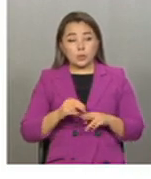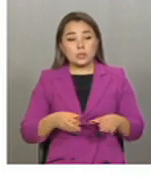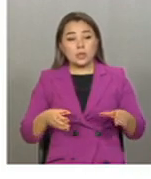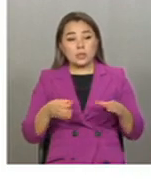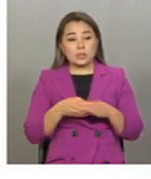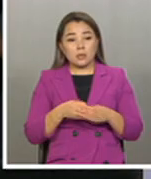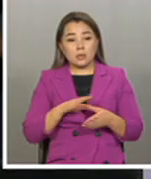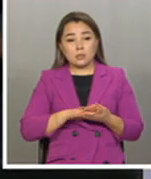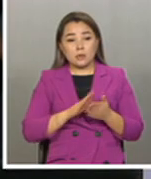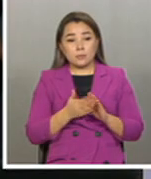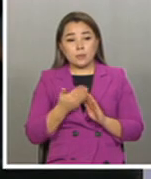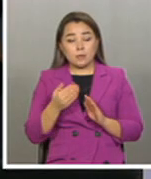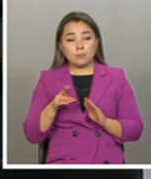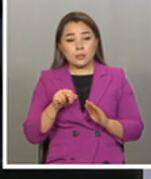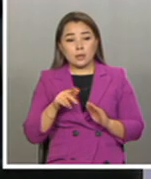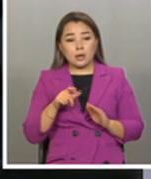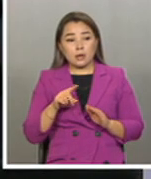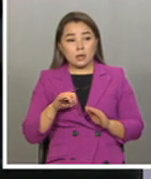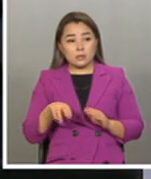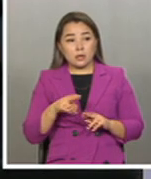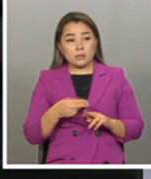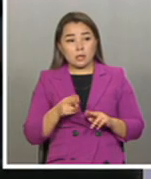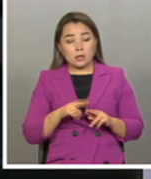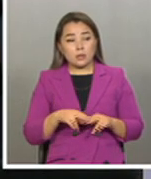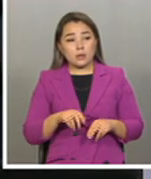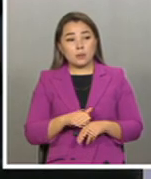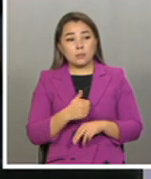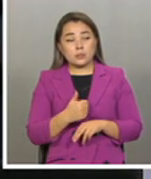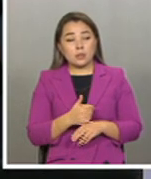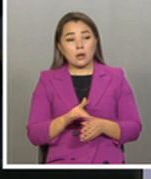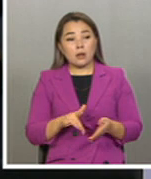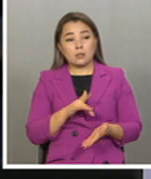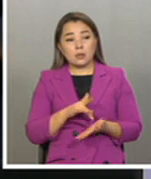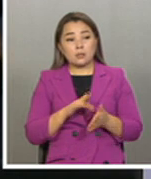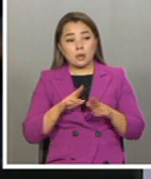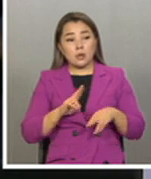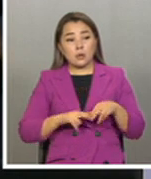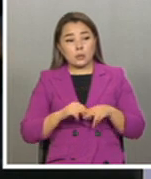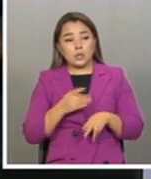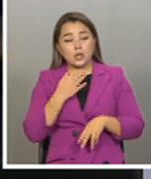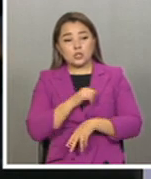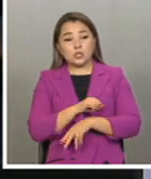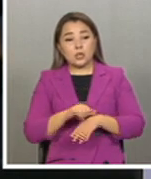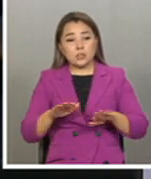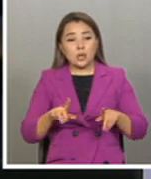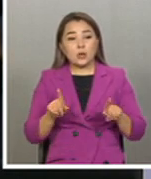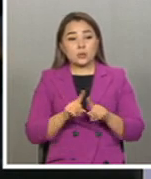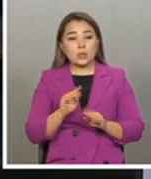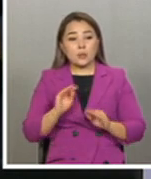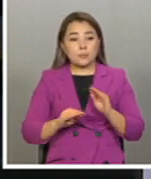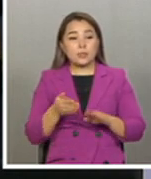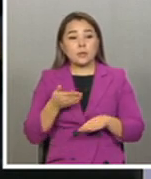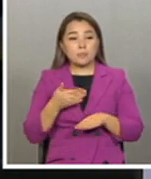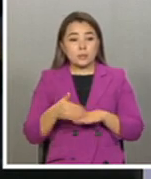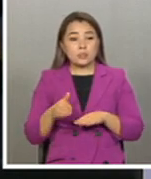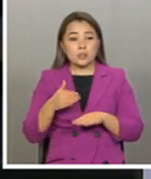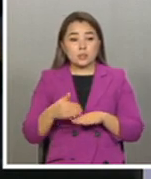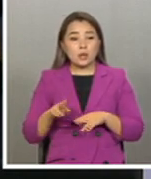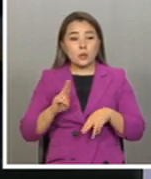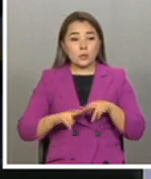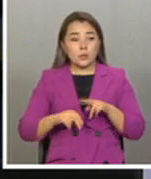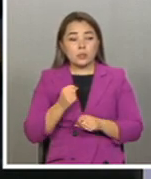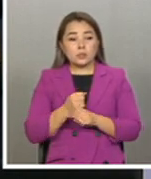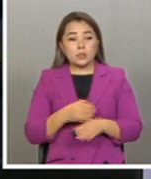үкіметі Петроградта бас қалада құрылып, ал шет аймақтарда біртіндеп құрыла бастаған еді.